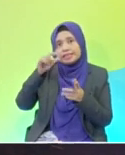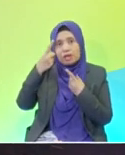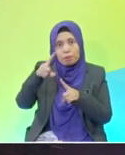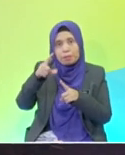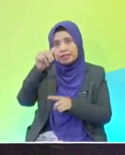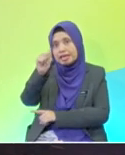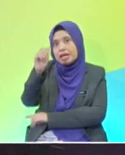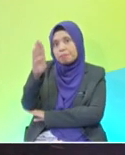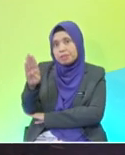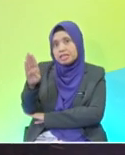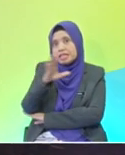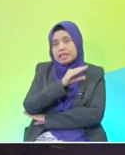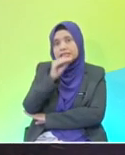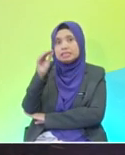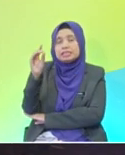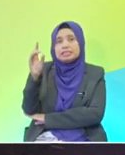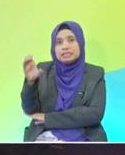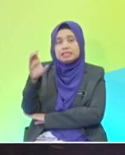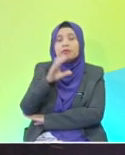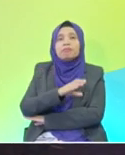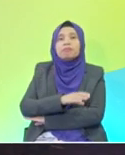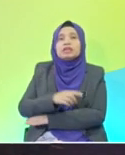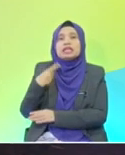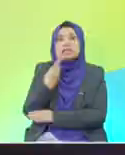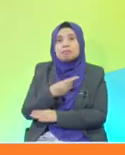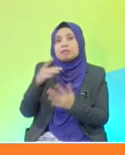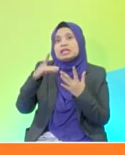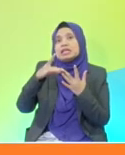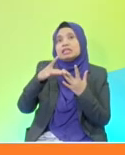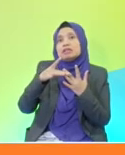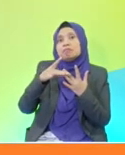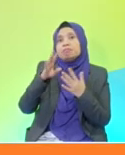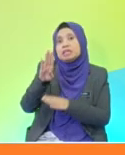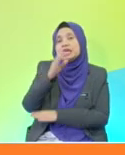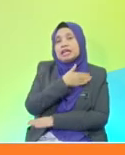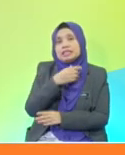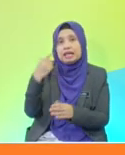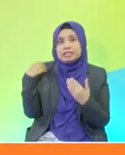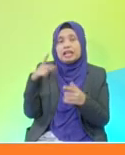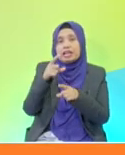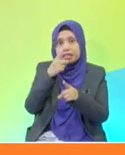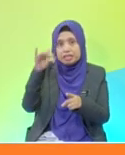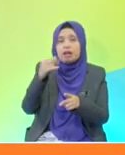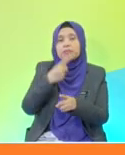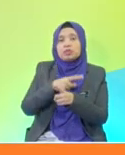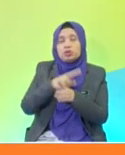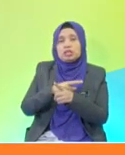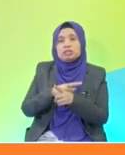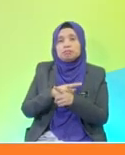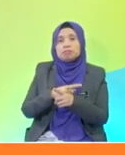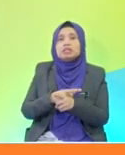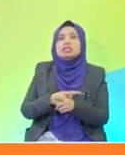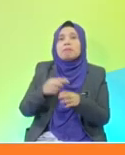Ebi dan si so kita lihat Oke b adalah betul di mana tugasnya Yusuf sebagai seorang Usahawan adalah